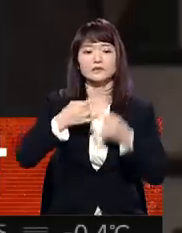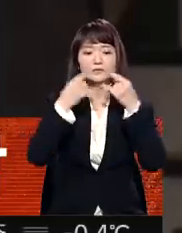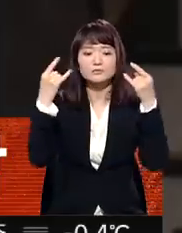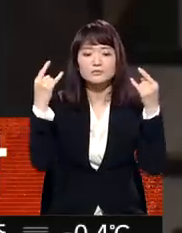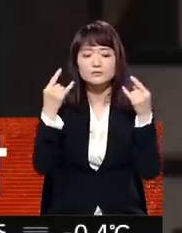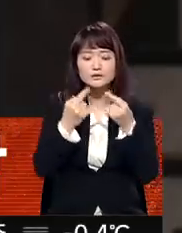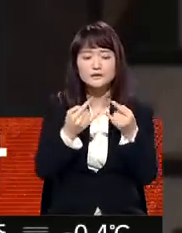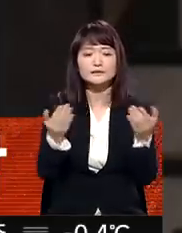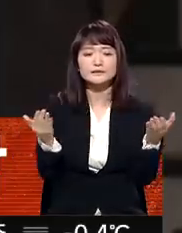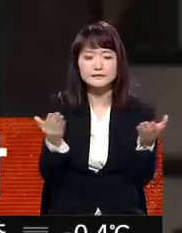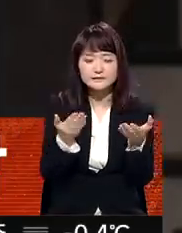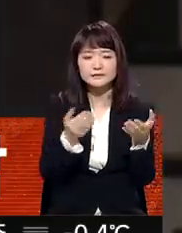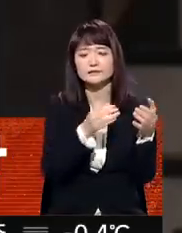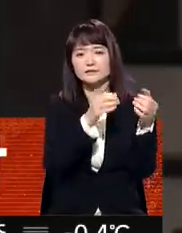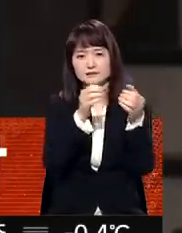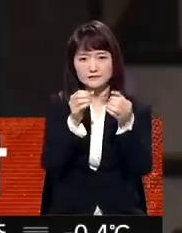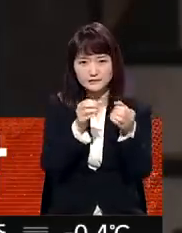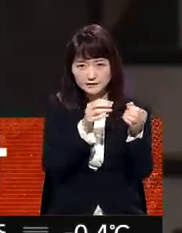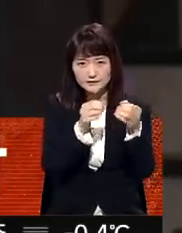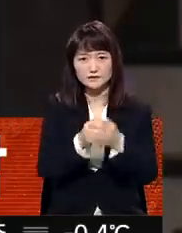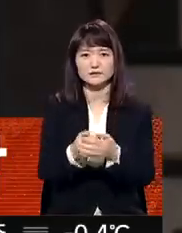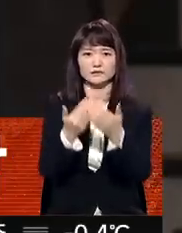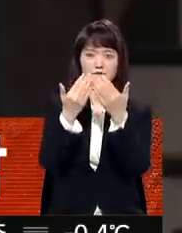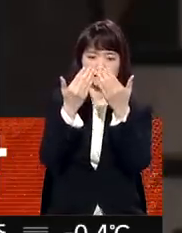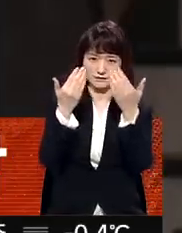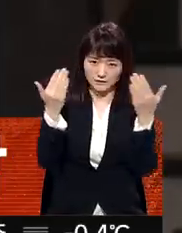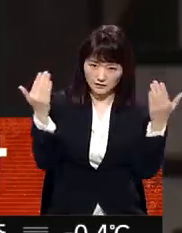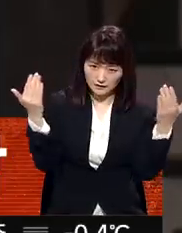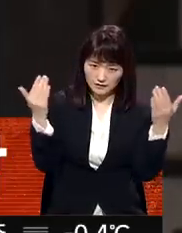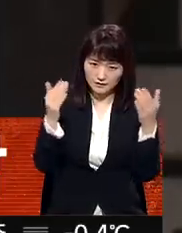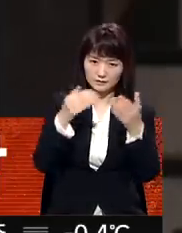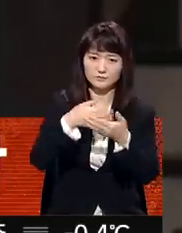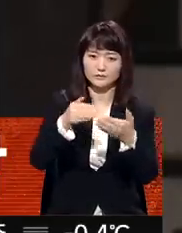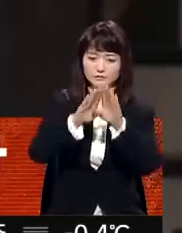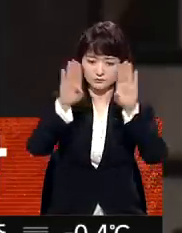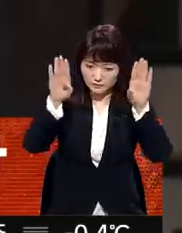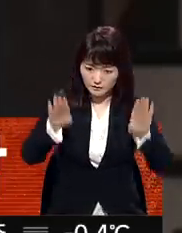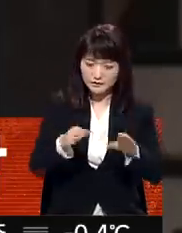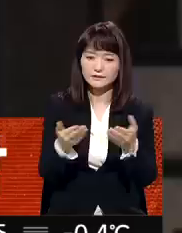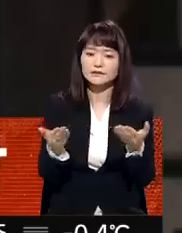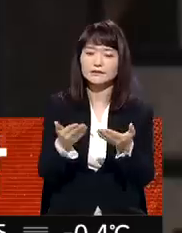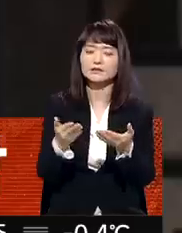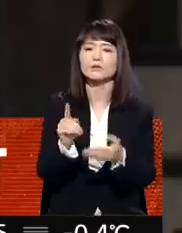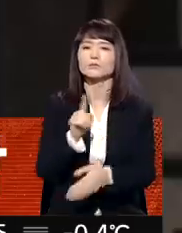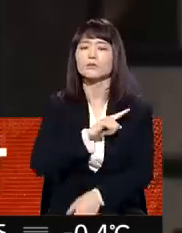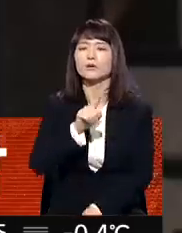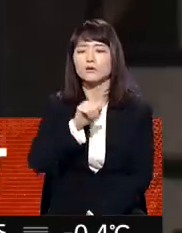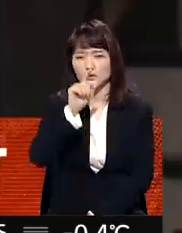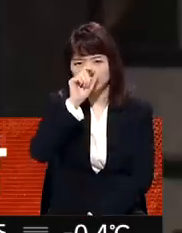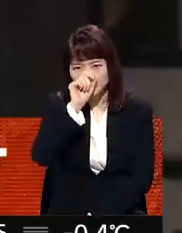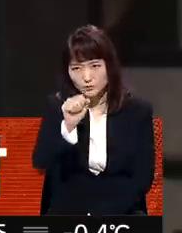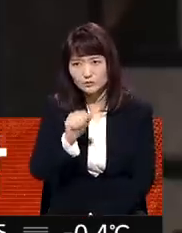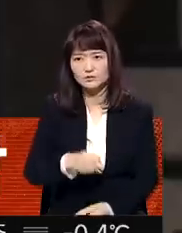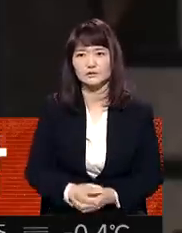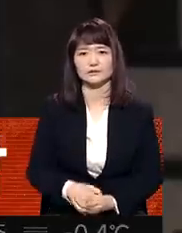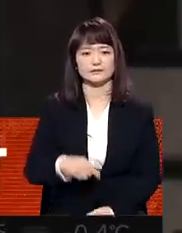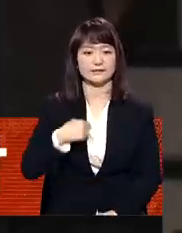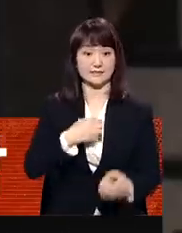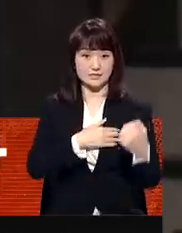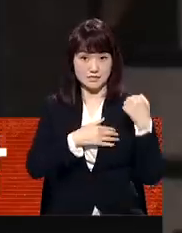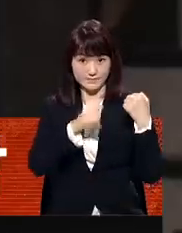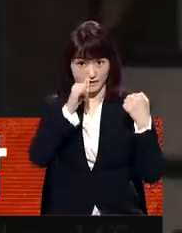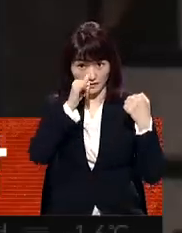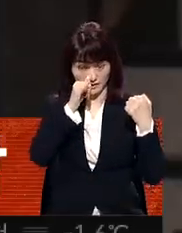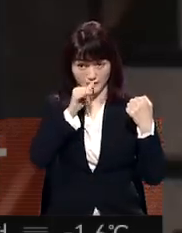그 이야기 과정 속에서이 갤러리에서 일하면 얼마만큼 큰 장점이 있는지 굉장히 자기가 내심으로 힘이 있다는 걸 분명히 보였겠죠